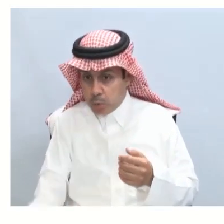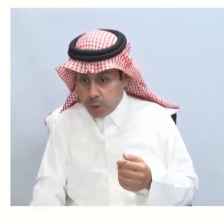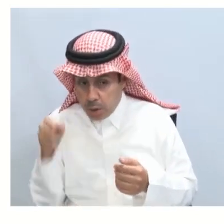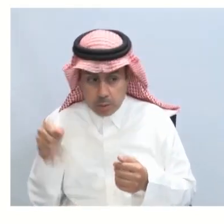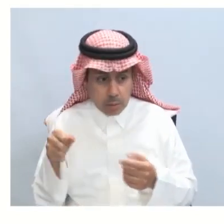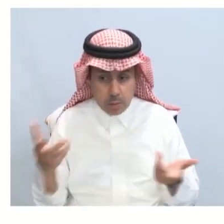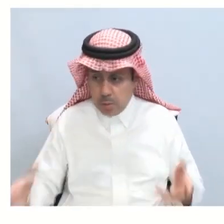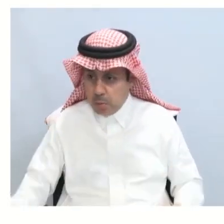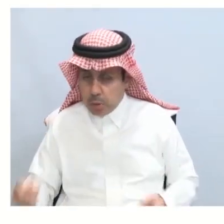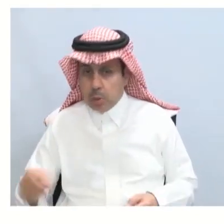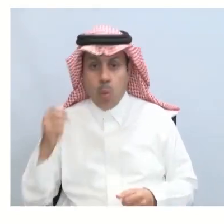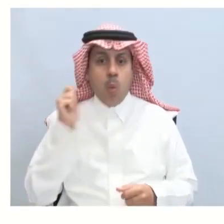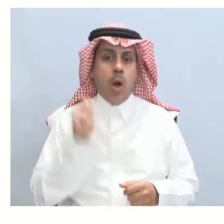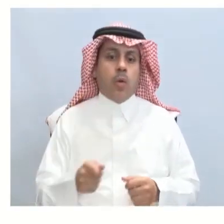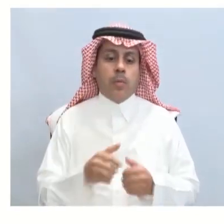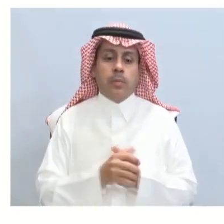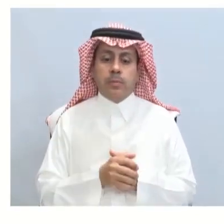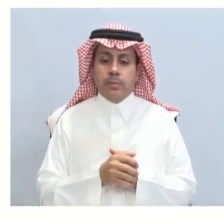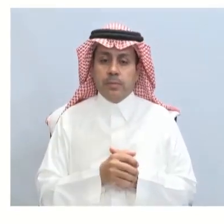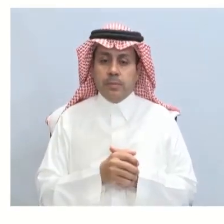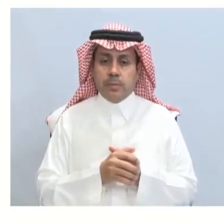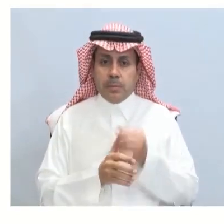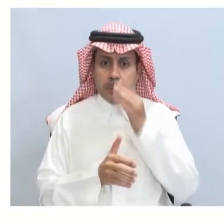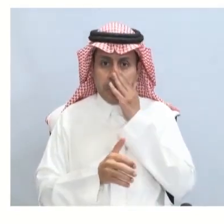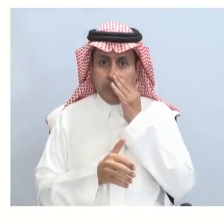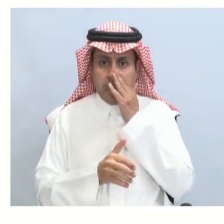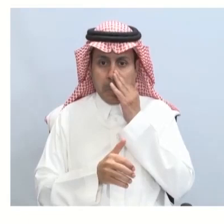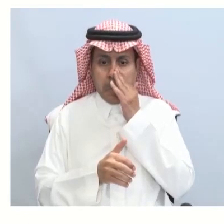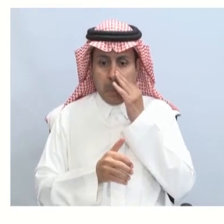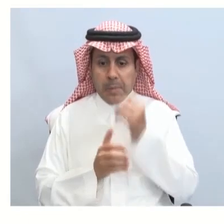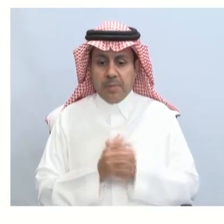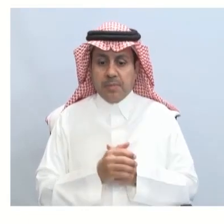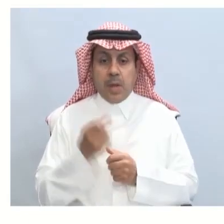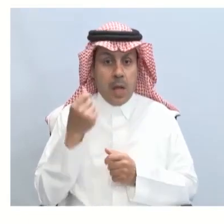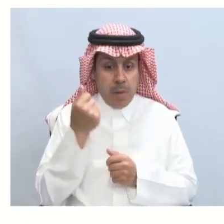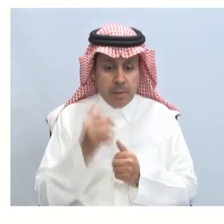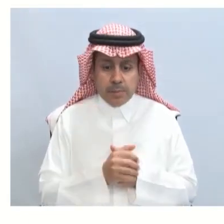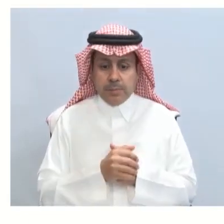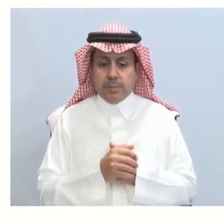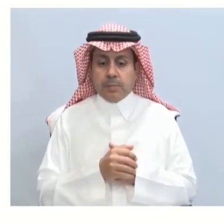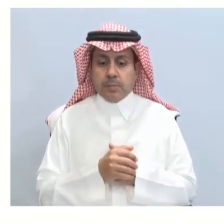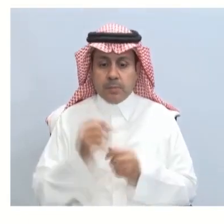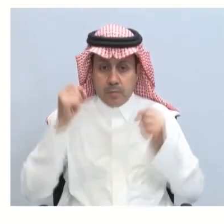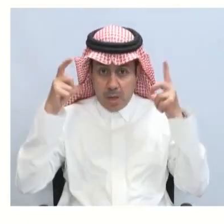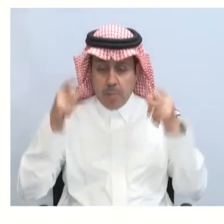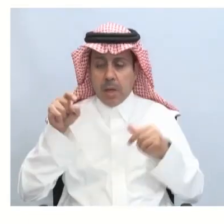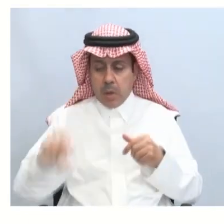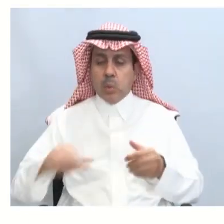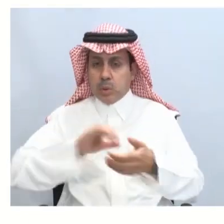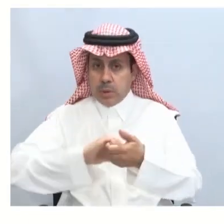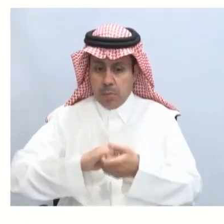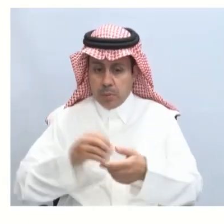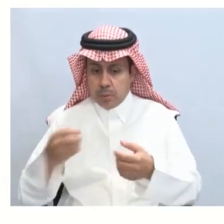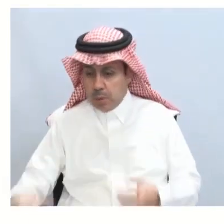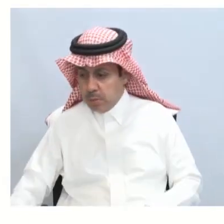الملتقط وحكم كل نوع من هذه الاموال هنا ناتي على المال الذي يعلم ان صاحبه